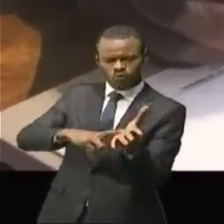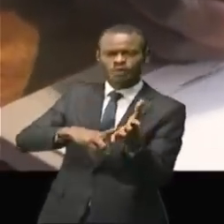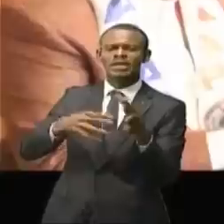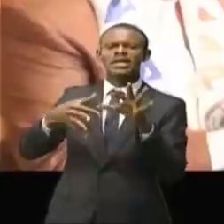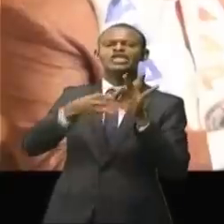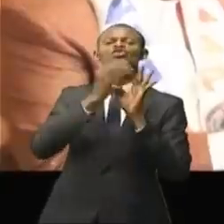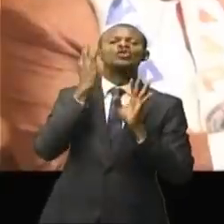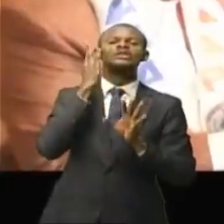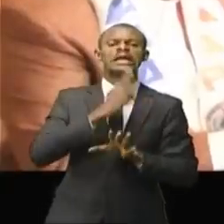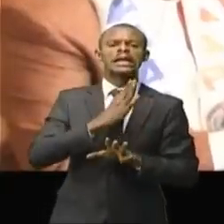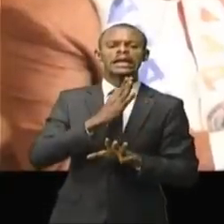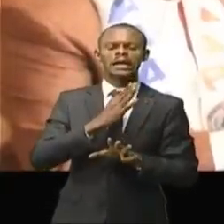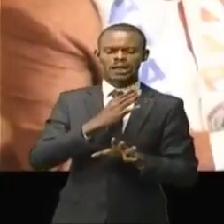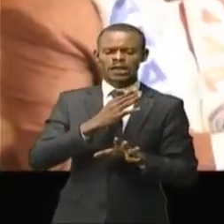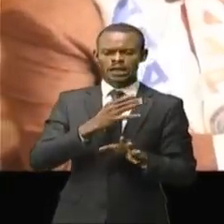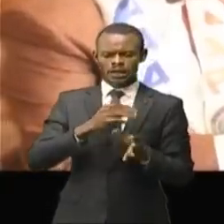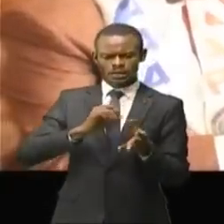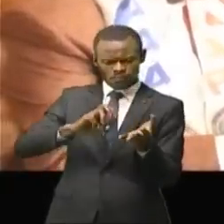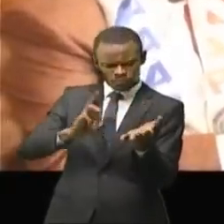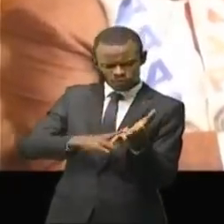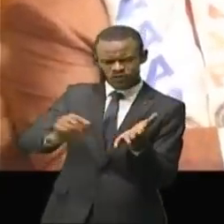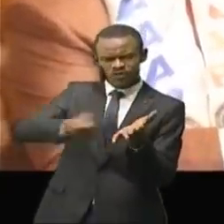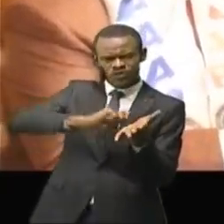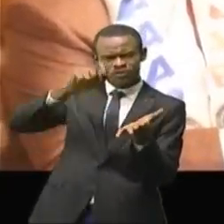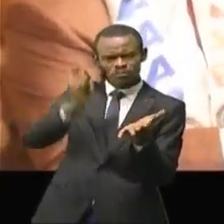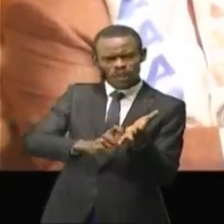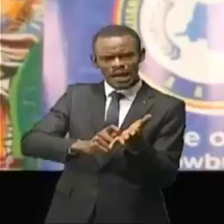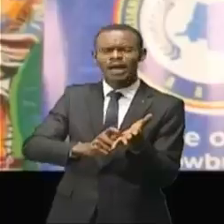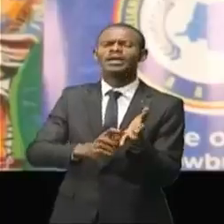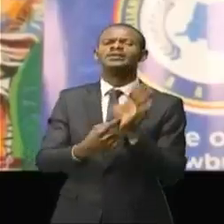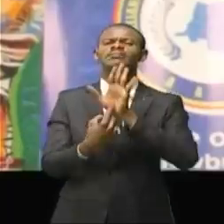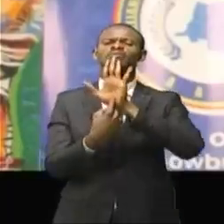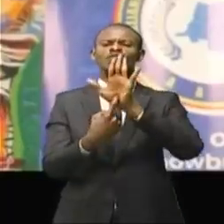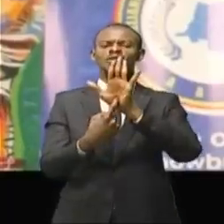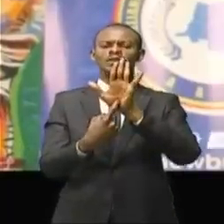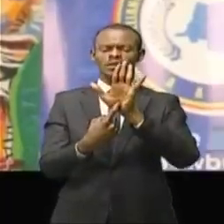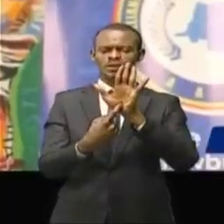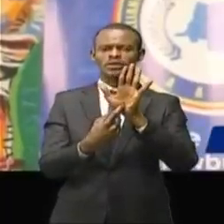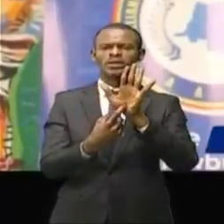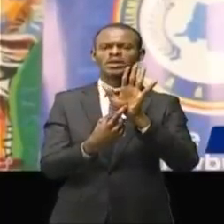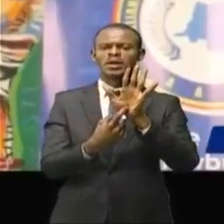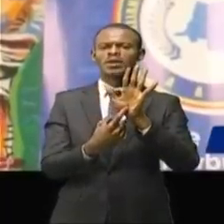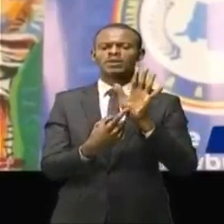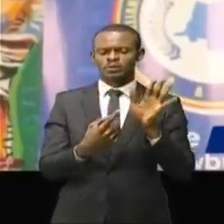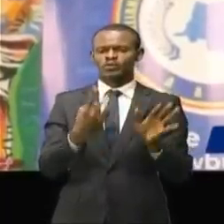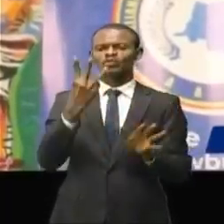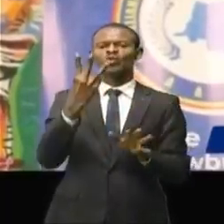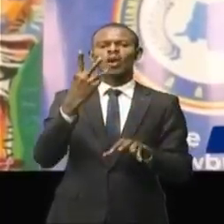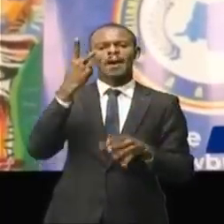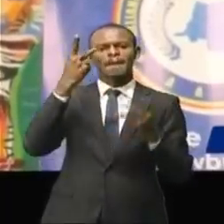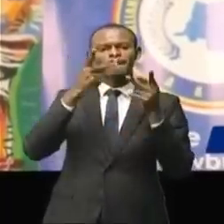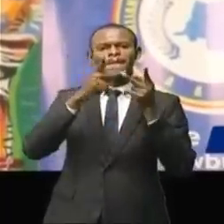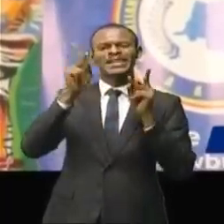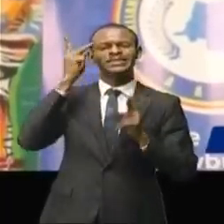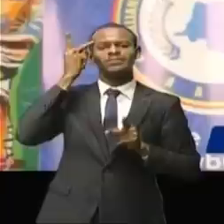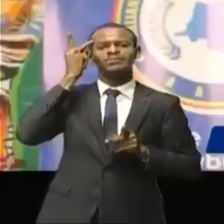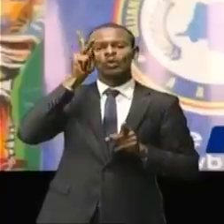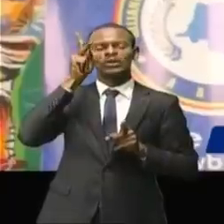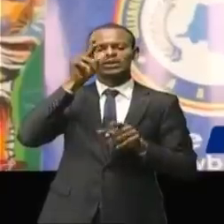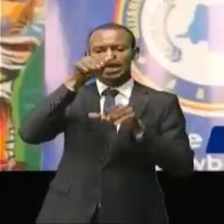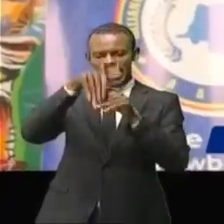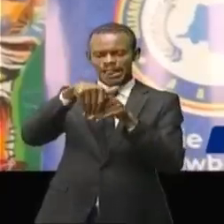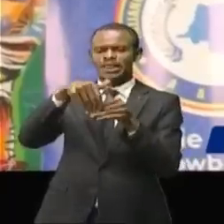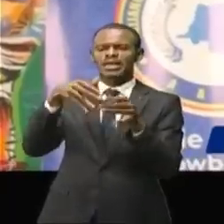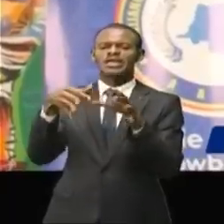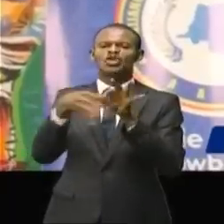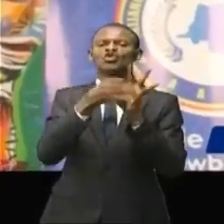s'agit de l'UPC l'Union des patrons congolais que nous-mêmes nous dirigeons il s'agit de l'Apec dirigé par le